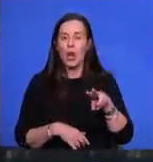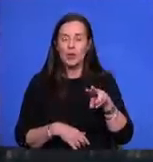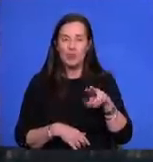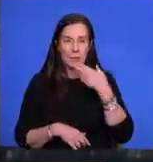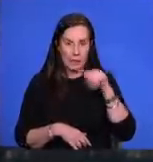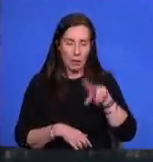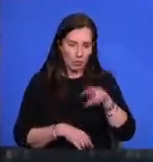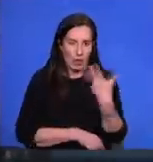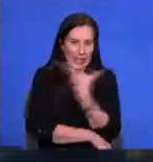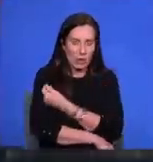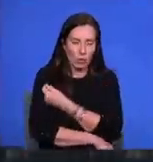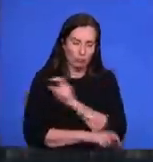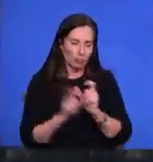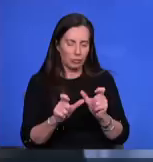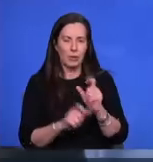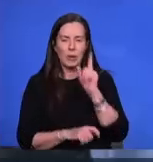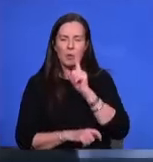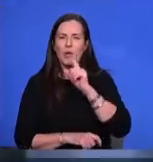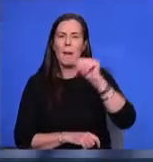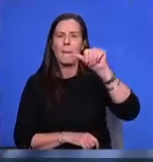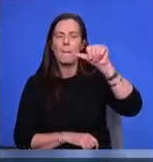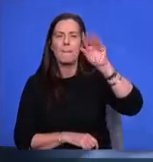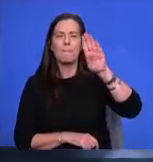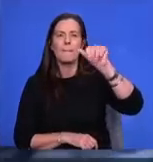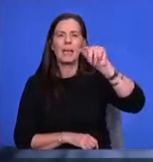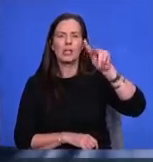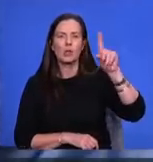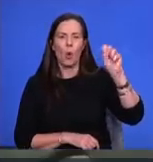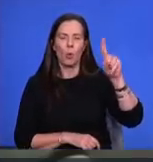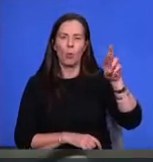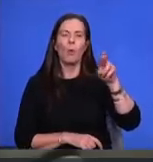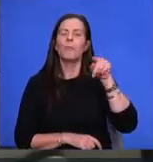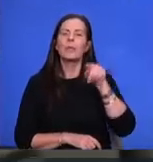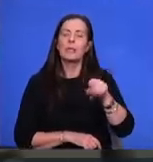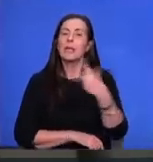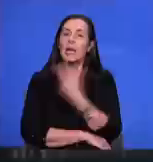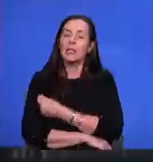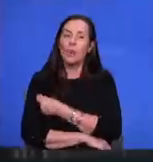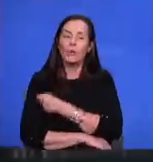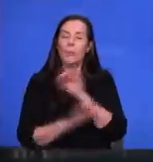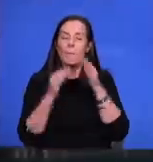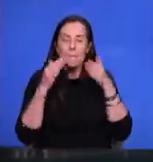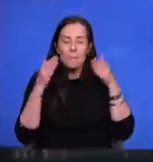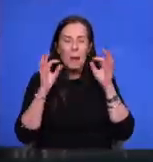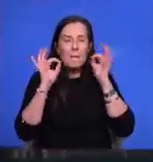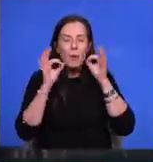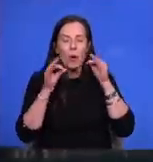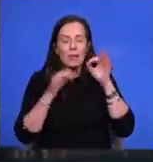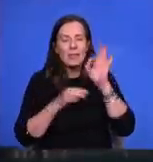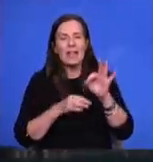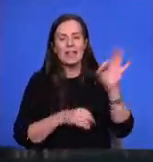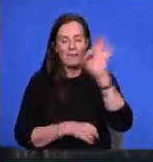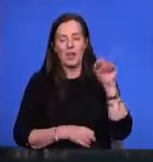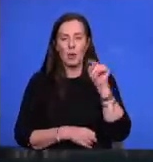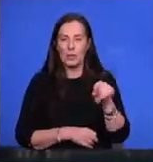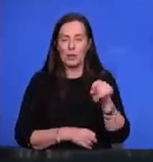חיסון בארץ שנקרא בקסרו. החיסון הזה הוא מחסן ספציפי כנגד המנינגוקוק B,